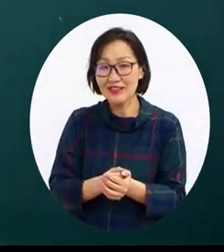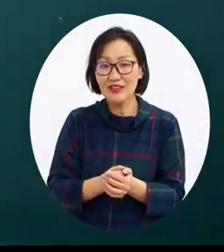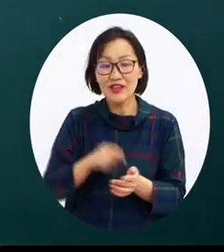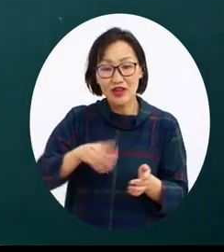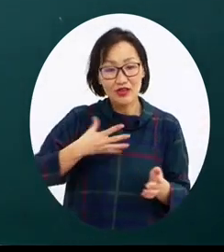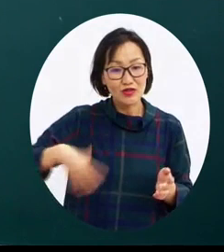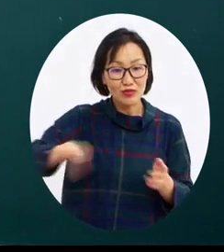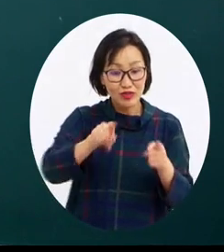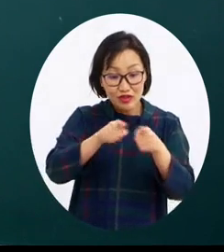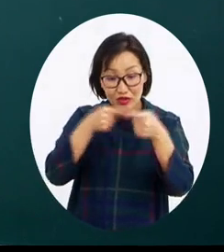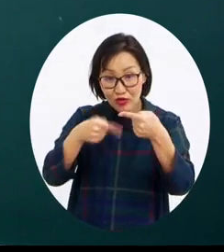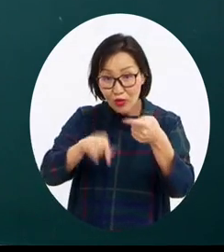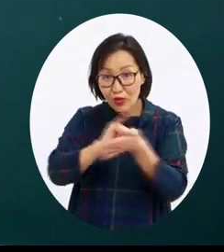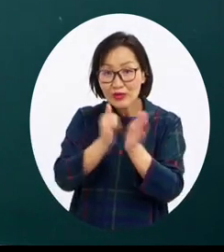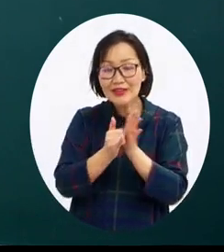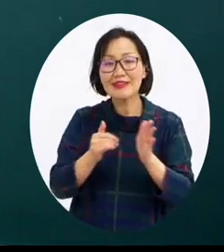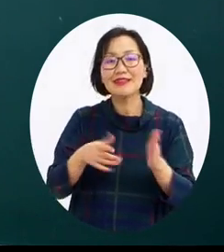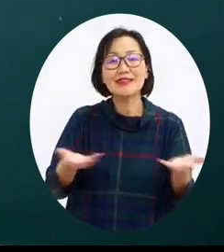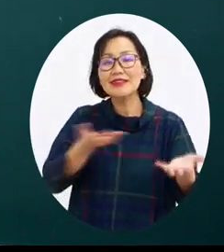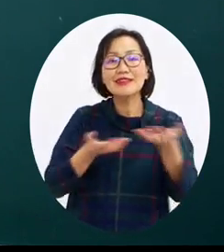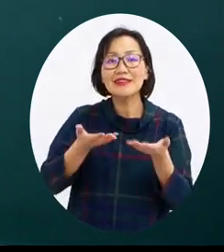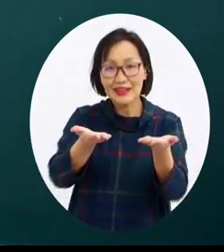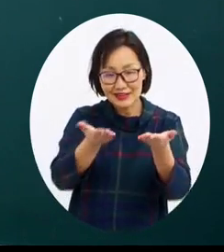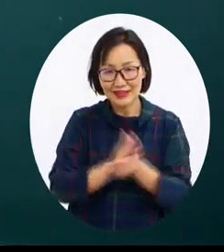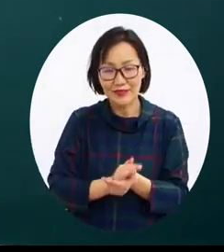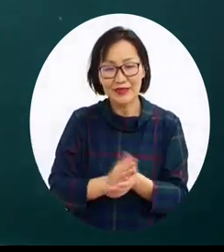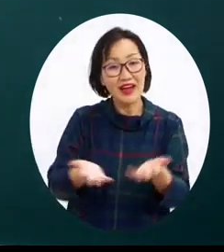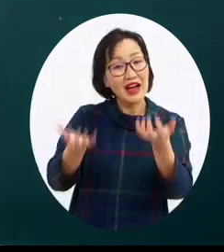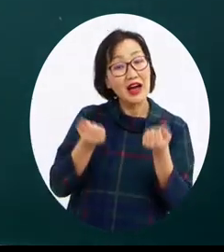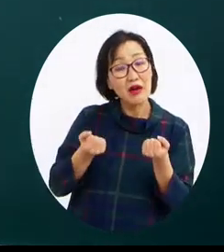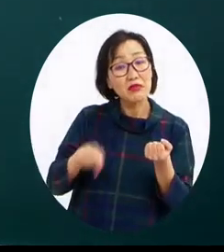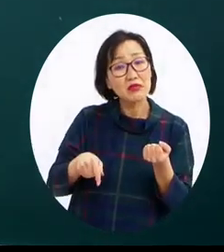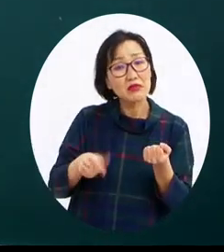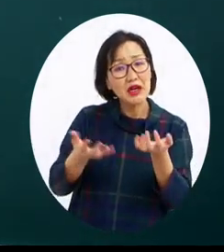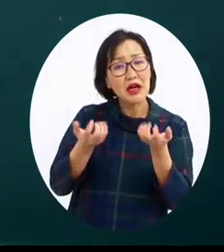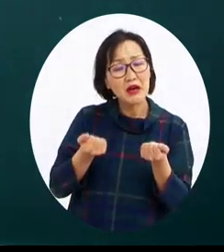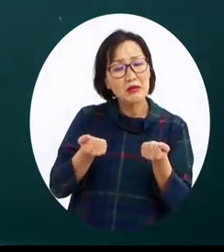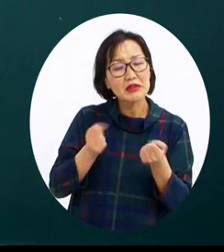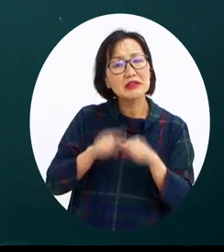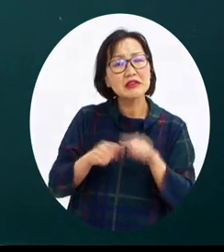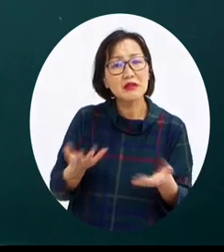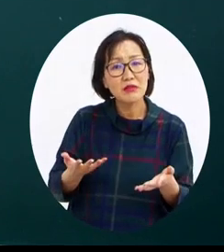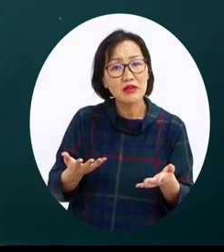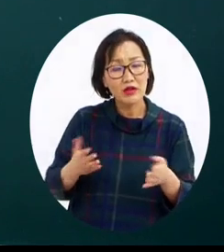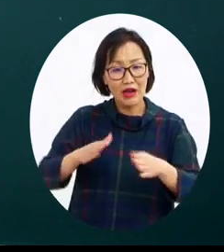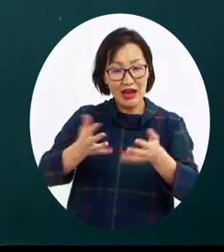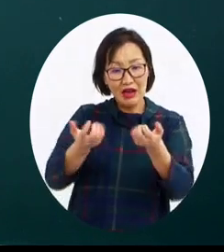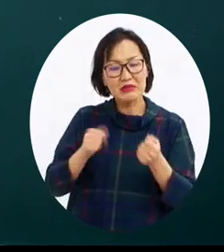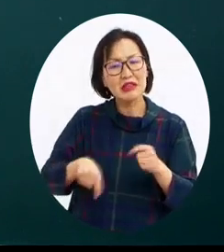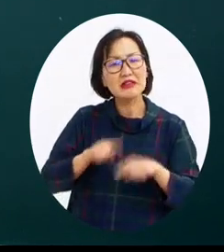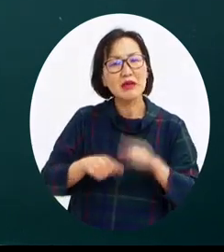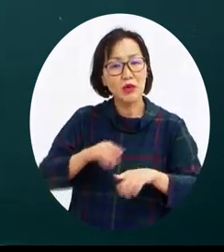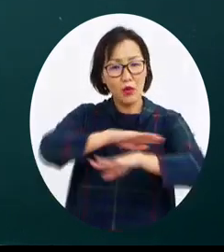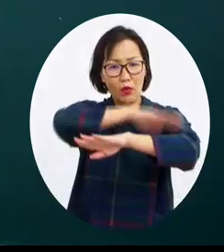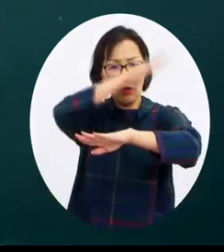цэцэн үгнийхээ утгыг цөмөрөө ярилцъя. Авах нь уулын чинээ. Авахтаа уулын чинээ том